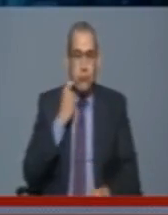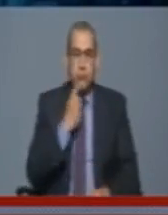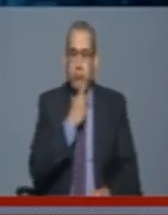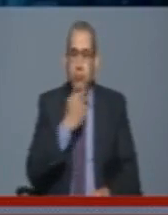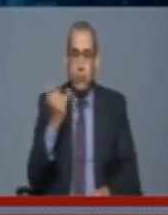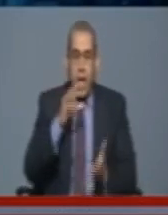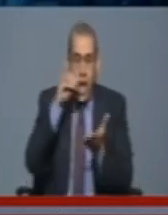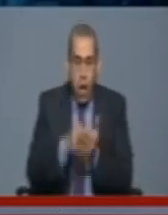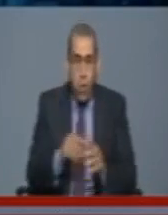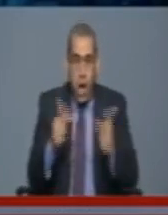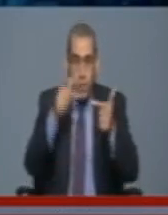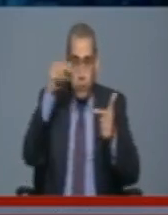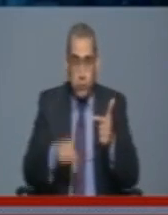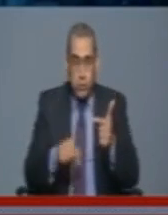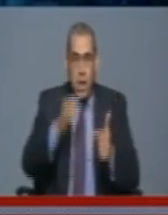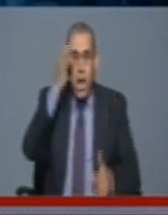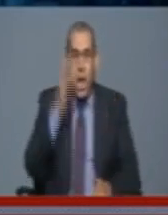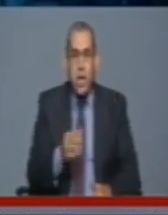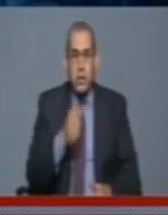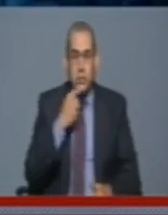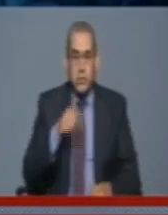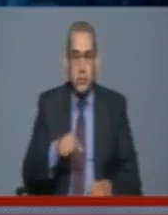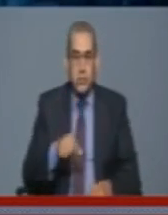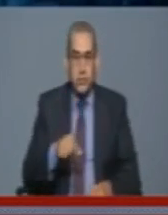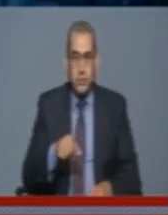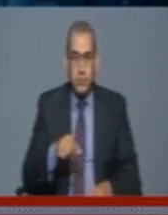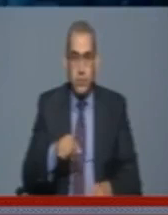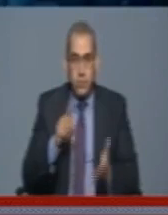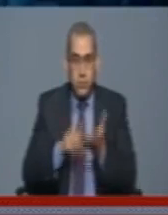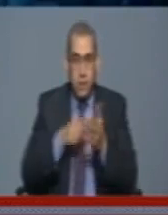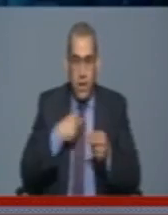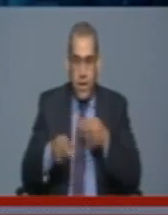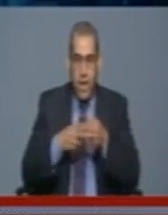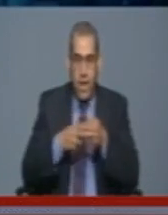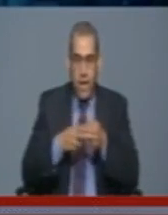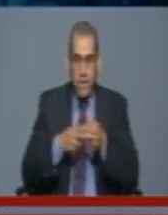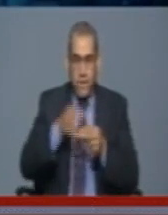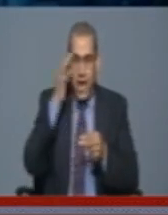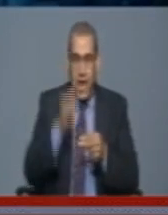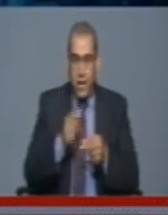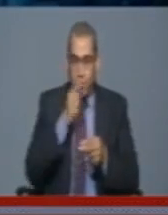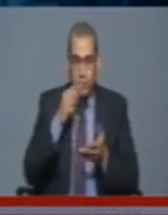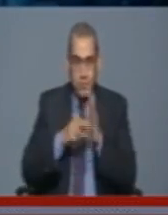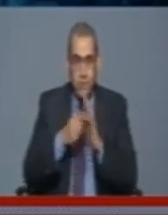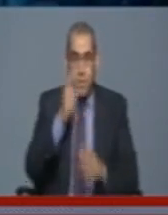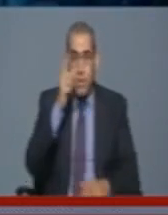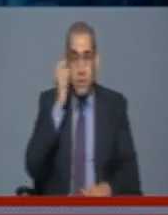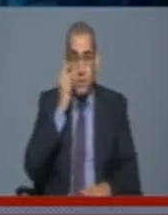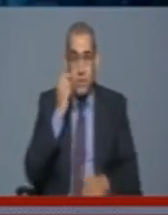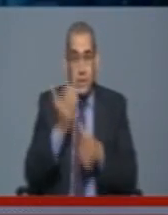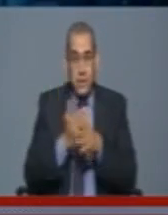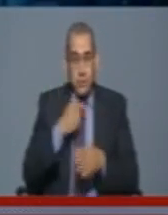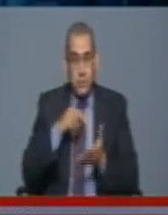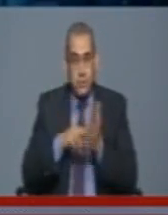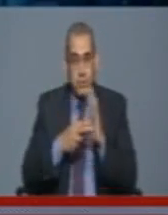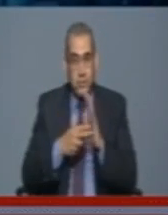يوم على ان ده يعني نرفضه ونجابه. بس طبعا مش مجابهة زي ما